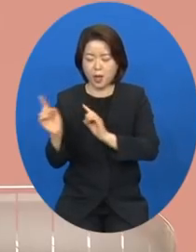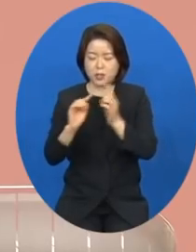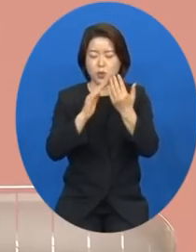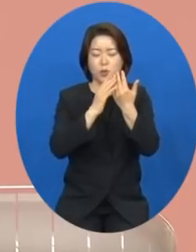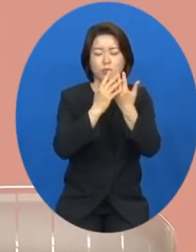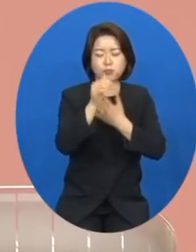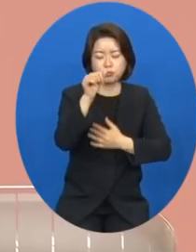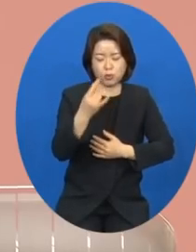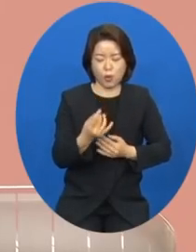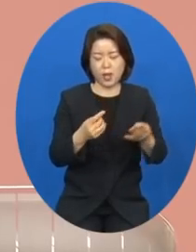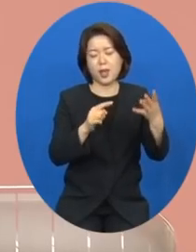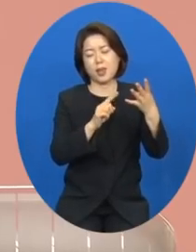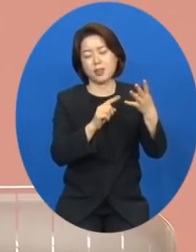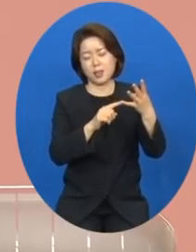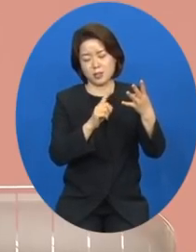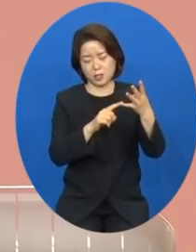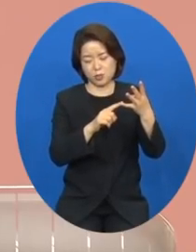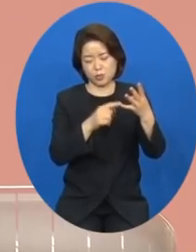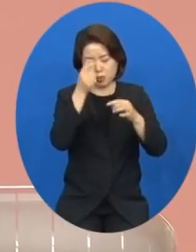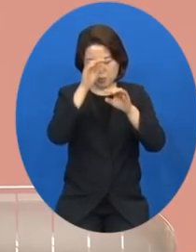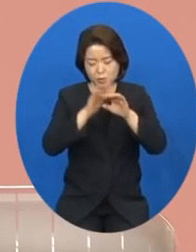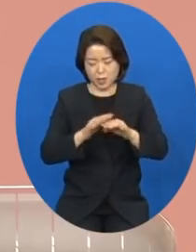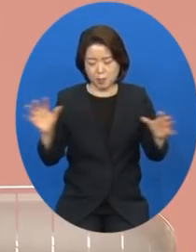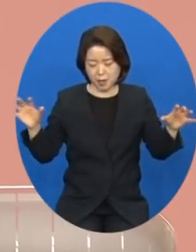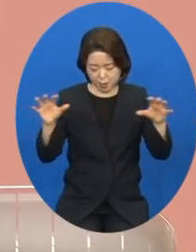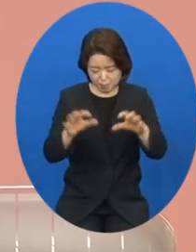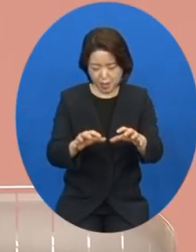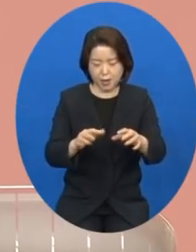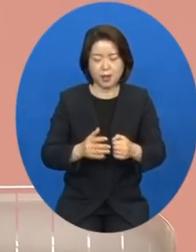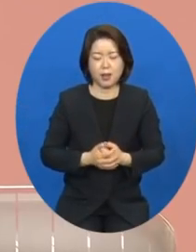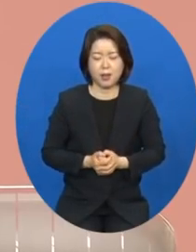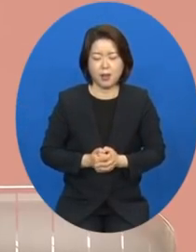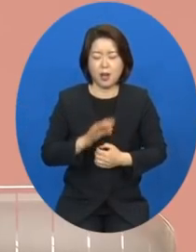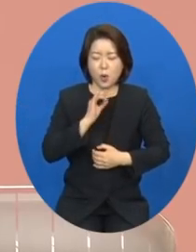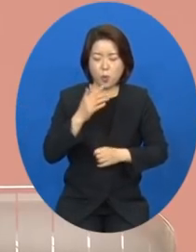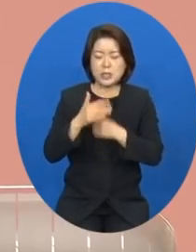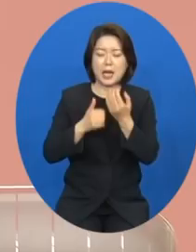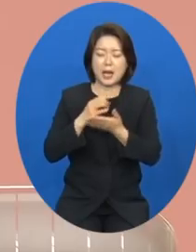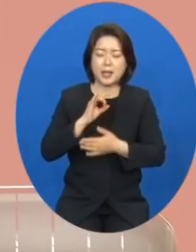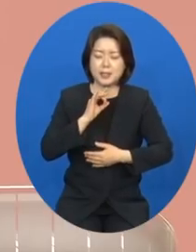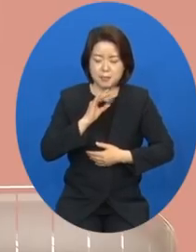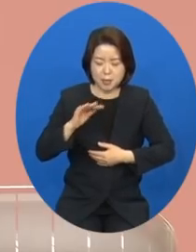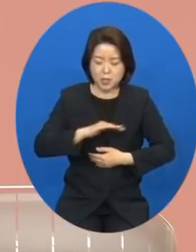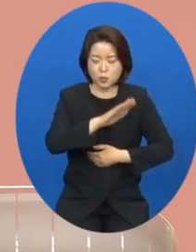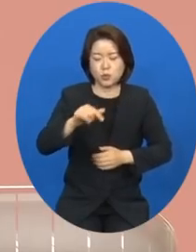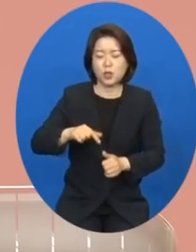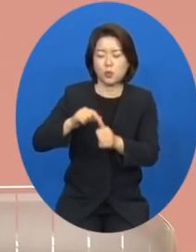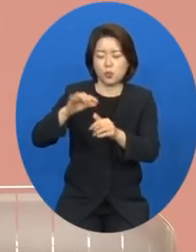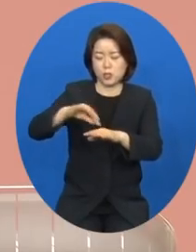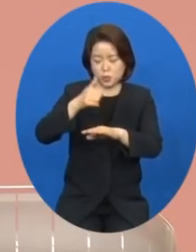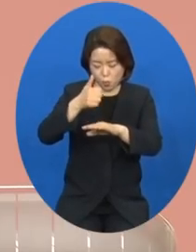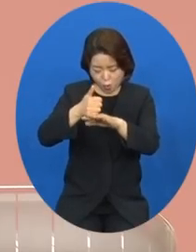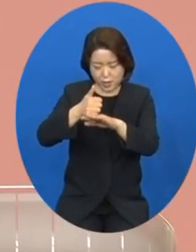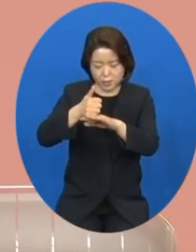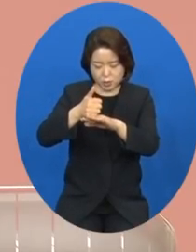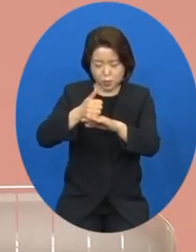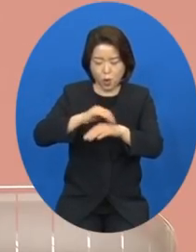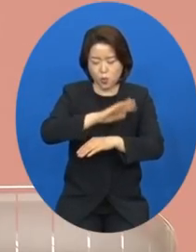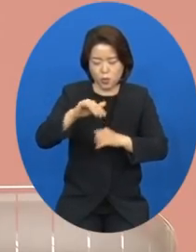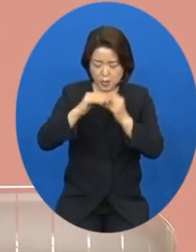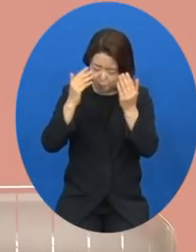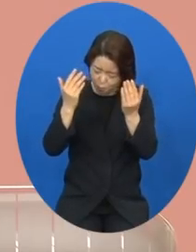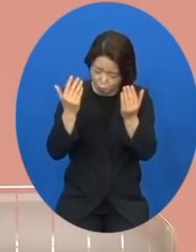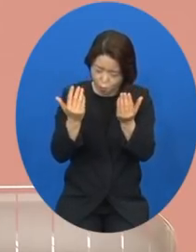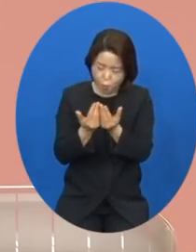예배의 이 한자리에 모였습니다 오직 하나님만이 우리의 구원이 시고 왕 있으며 우리의 전부 잇음